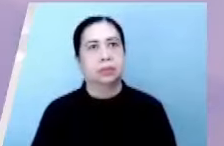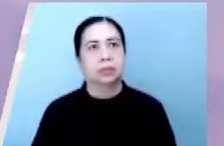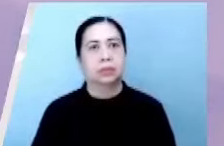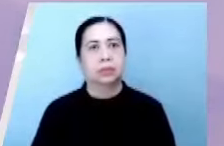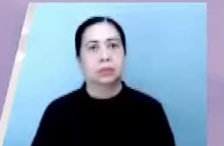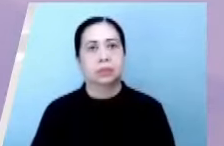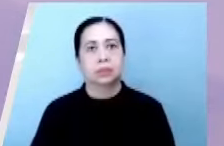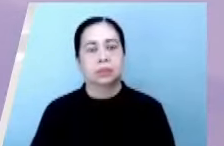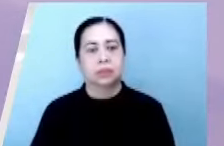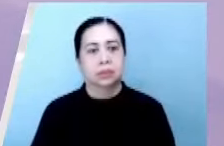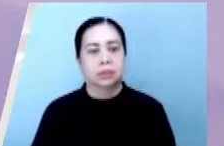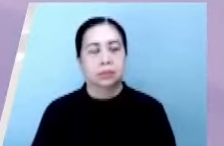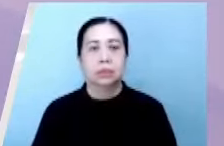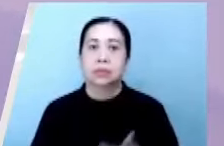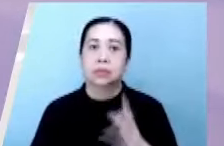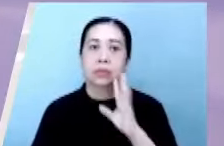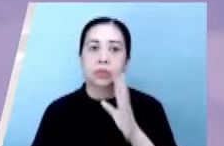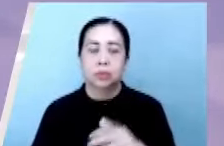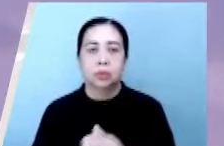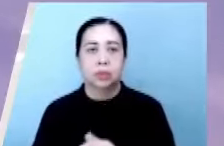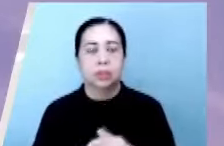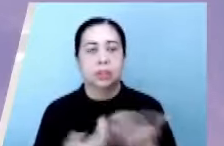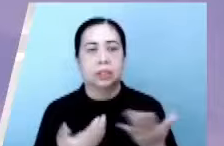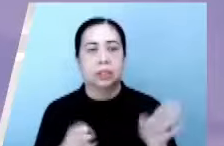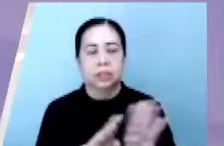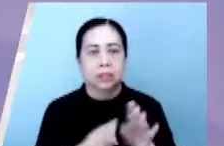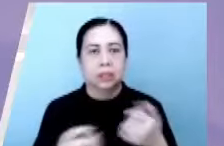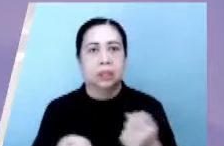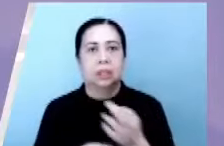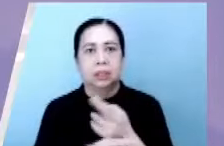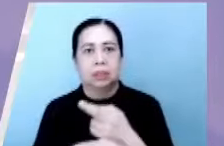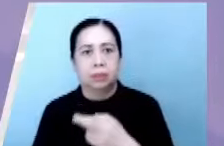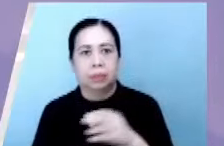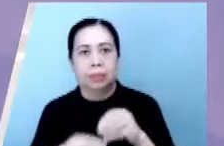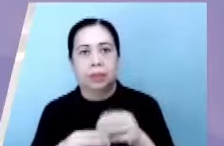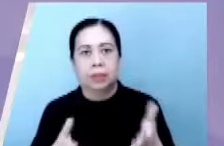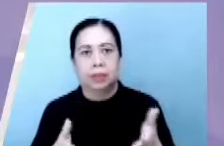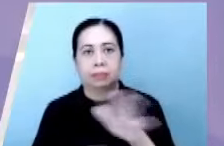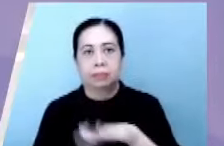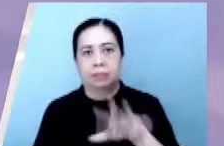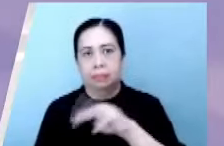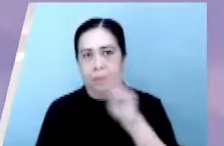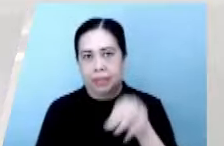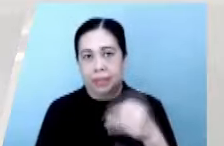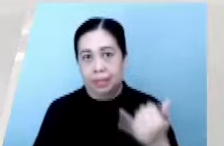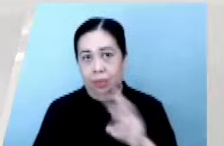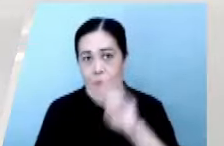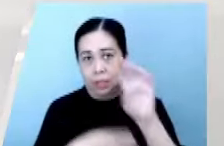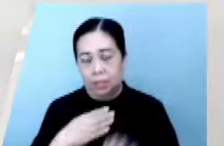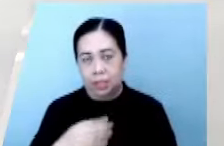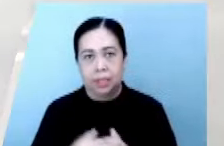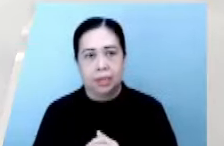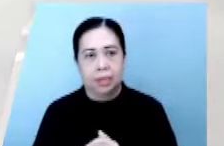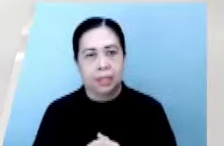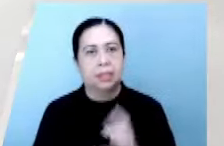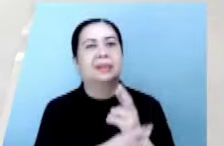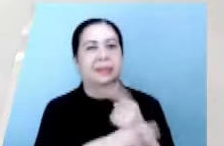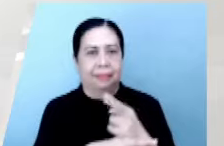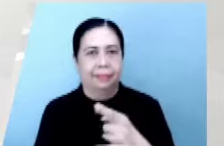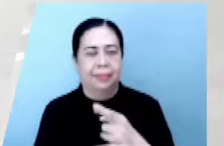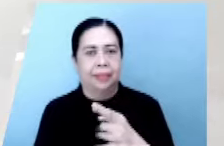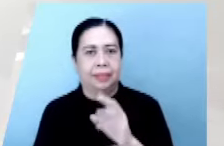Magkakaroon po ng mga road reblocking at repair sa ilang kalsada sa Metro Manila ngayong weekend. Magkukumpuni po ang